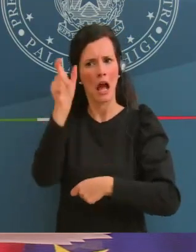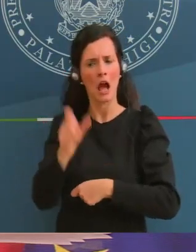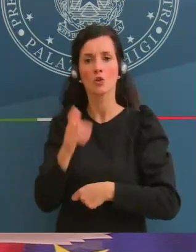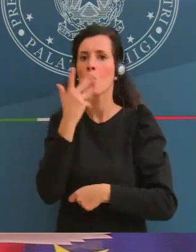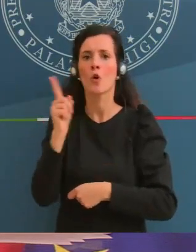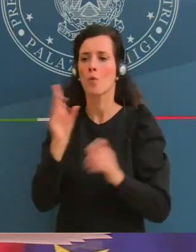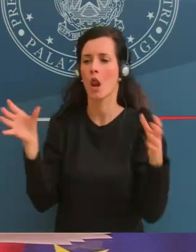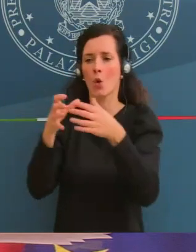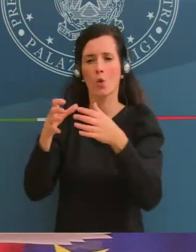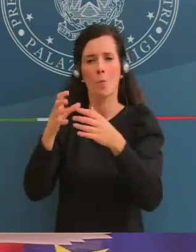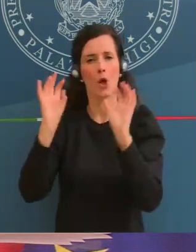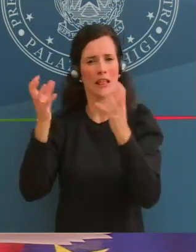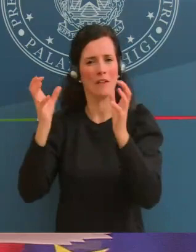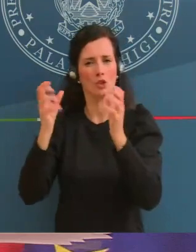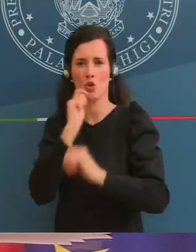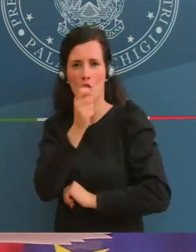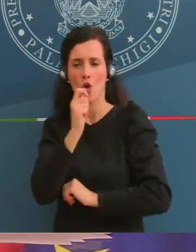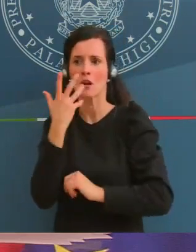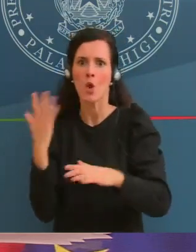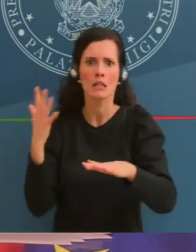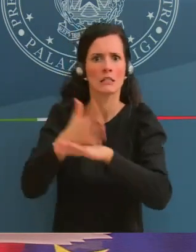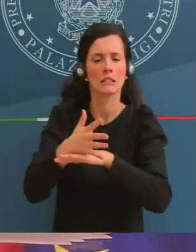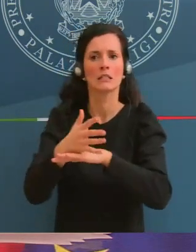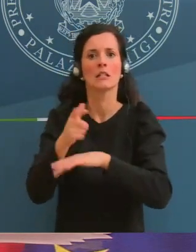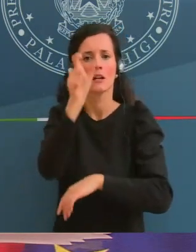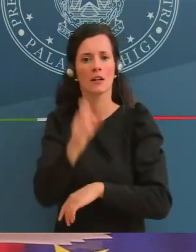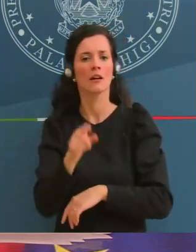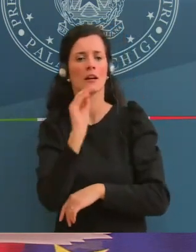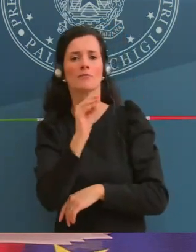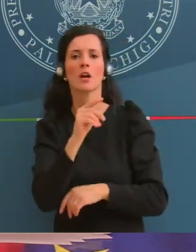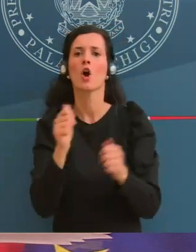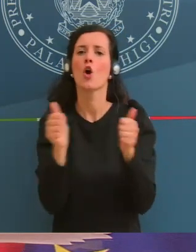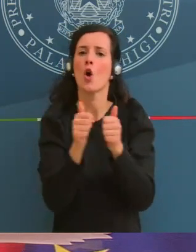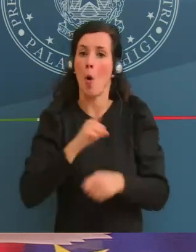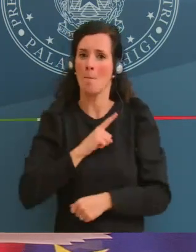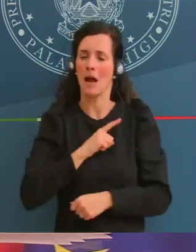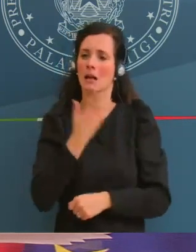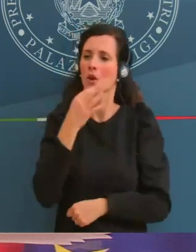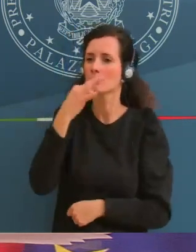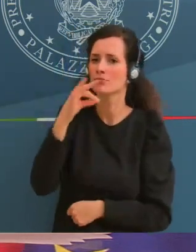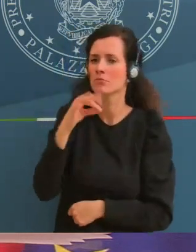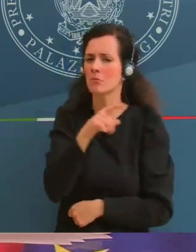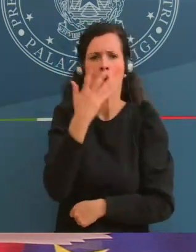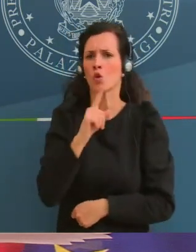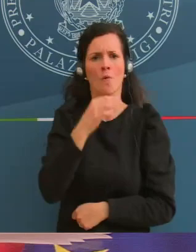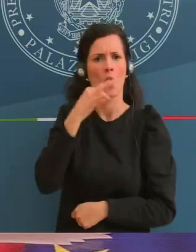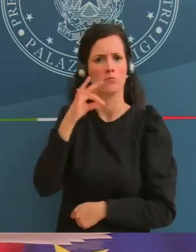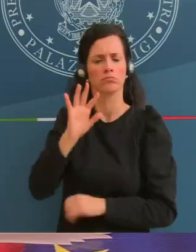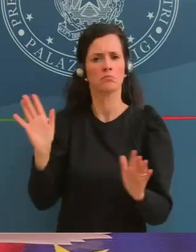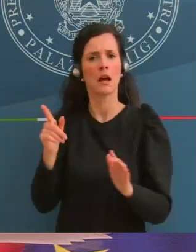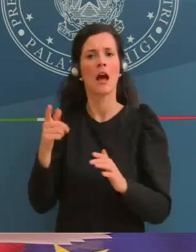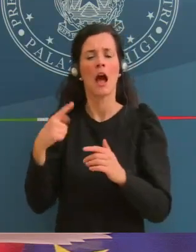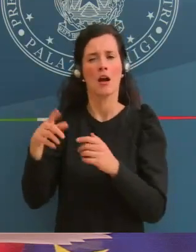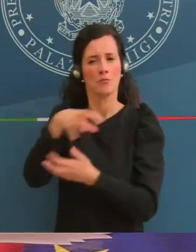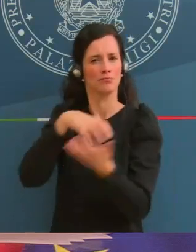rilasciati credo di essere stato chiaro a riguardo veniamo alle altre domande la da della didattica a distanza per quanto ricordi